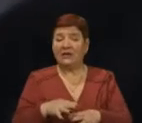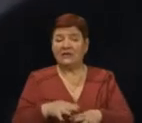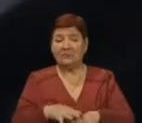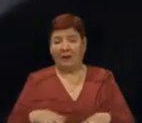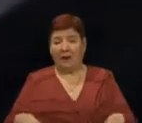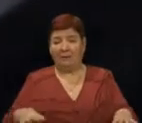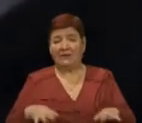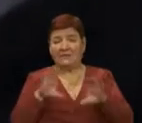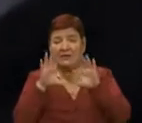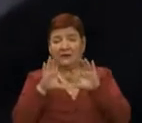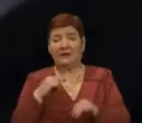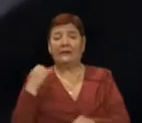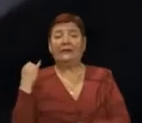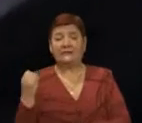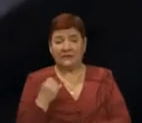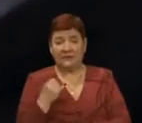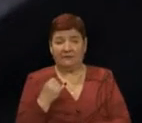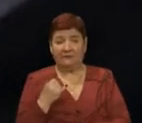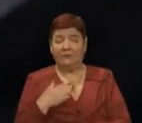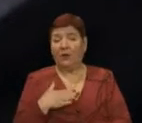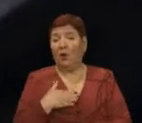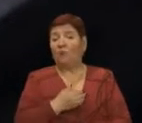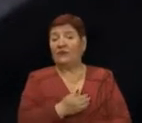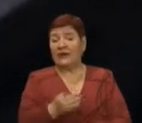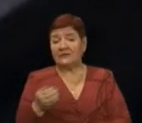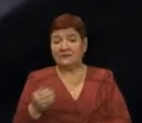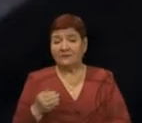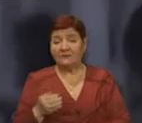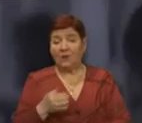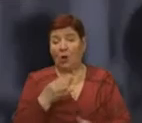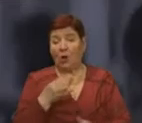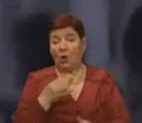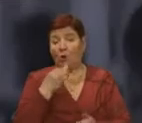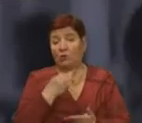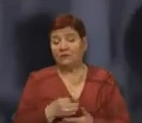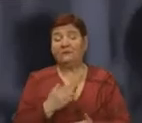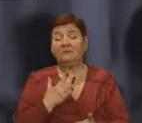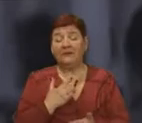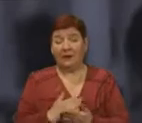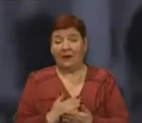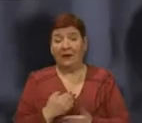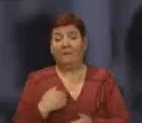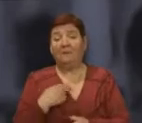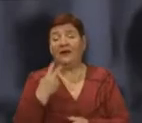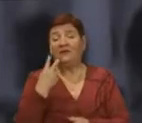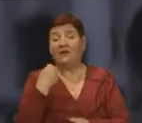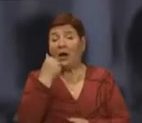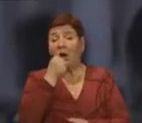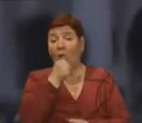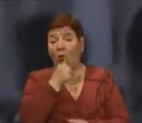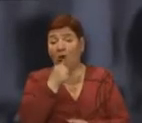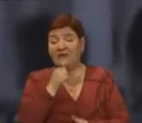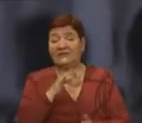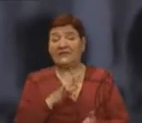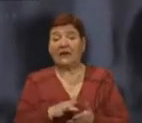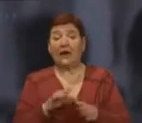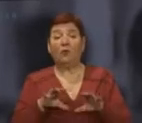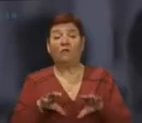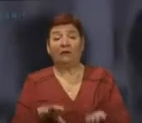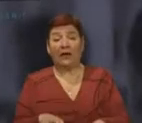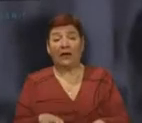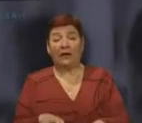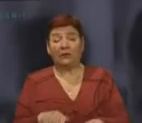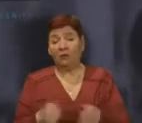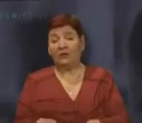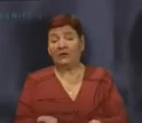необхідні законодавчі ініціативи. В нас досвід цього є. Ми 2 роки поспіль з центральною владою